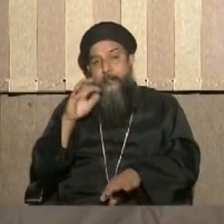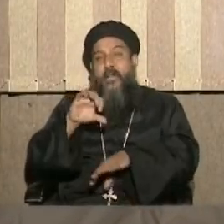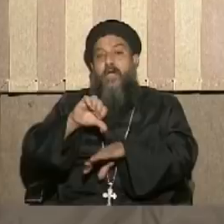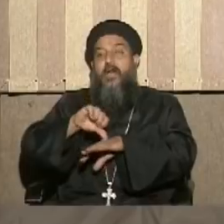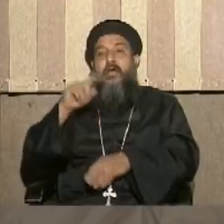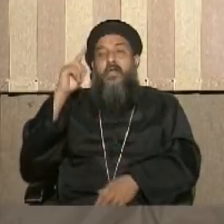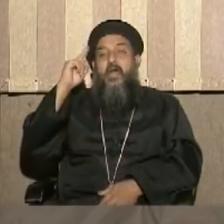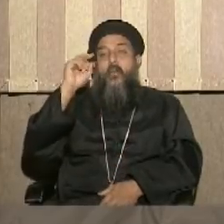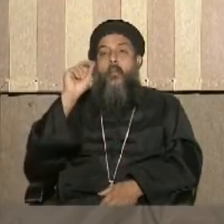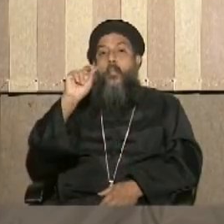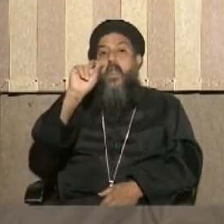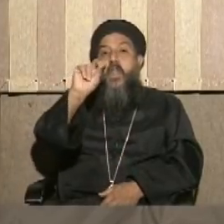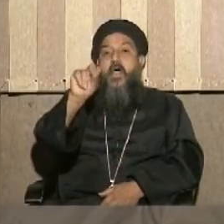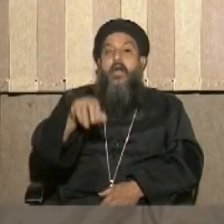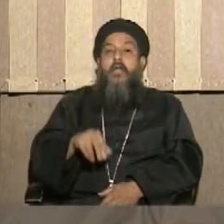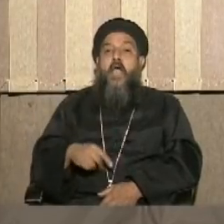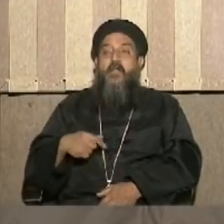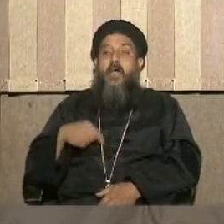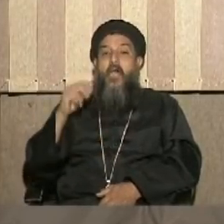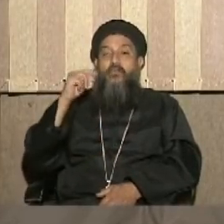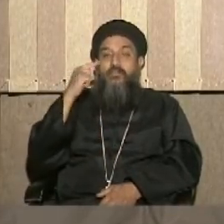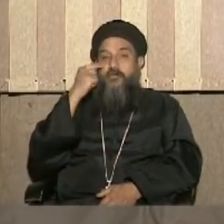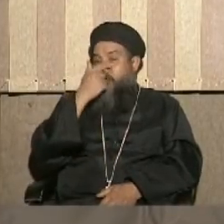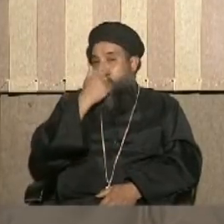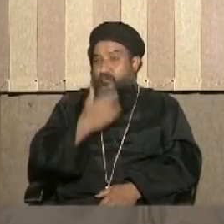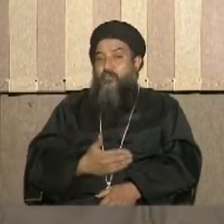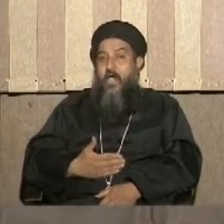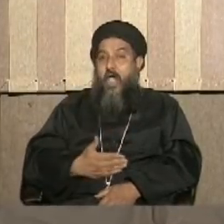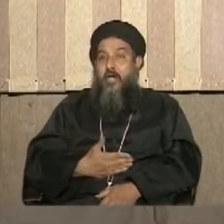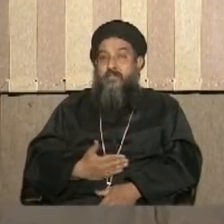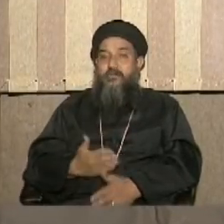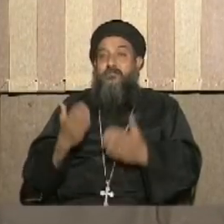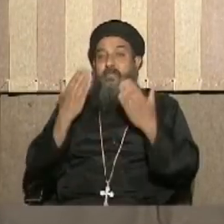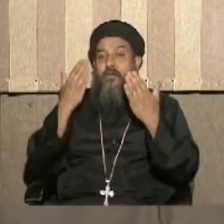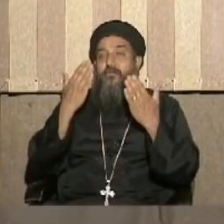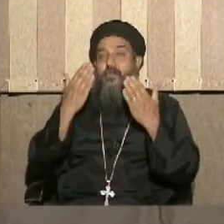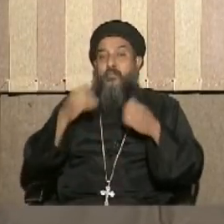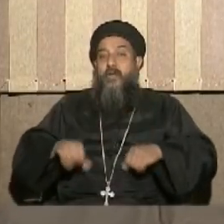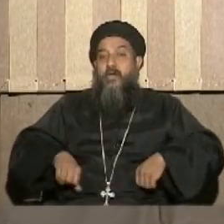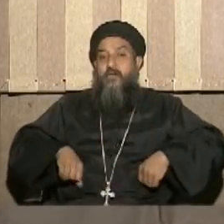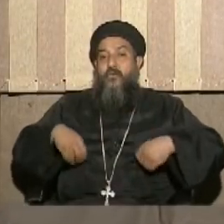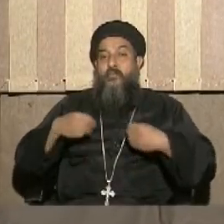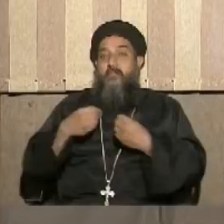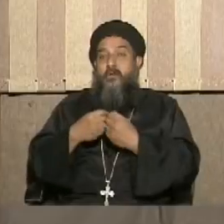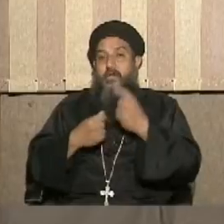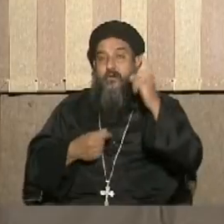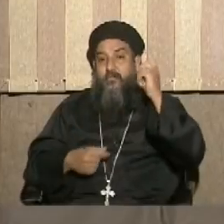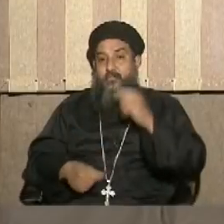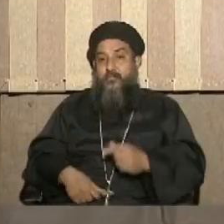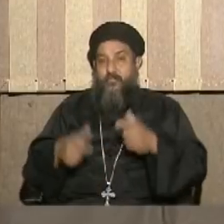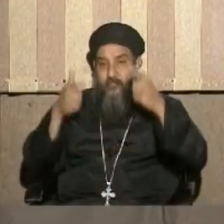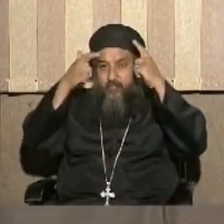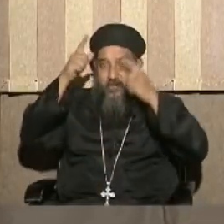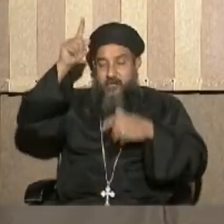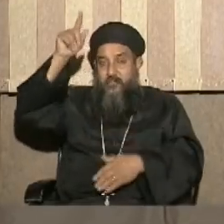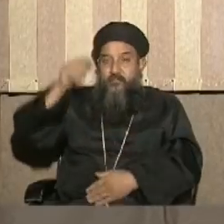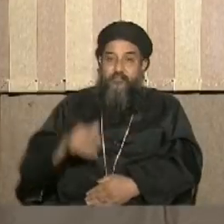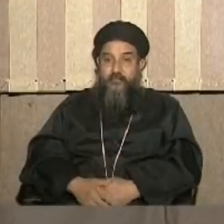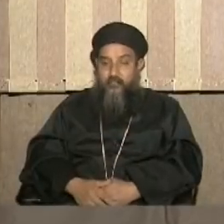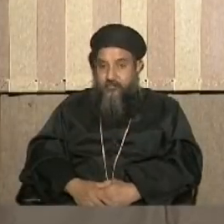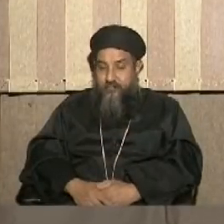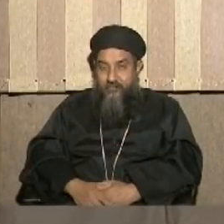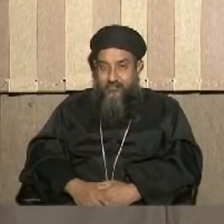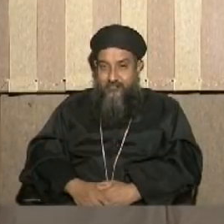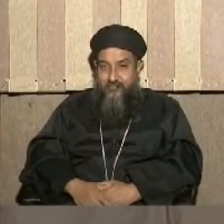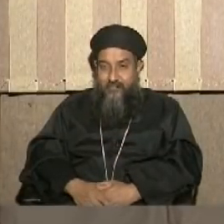جدا، وإن أنا اشتقت لصلواتكم وحياتكم مع ربنا. المجد ليك يا رب، كويس إنه دلك على